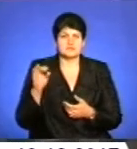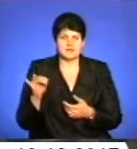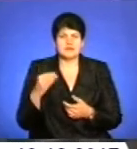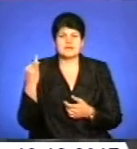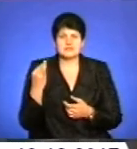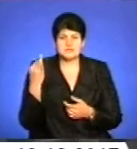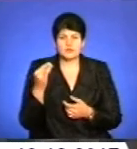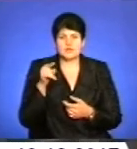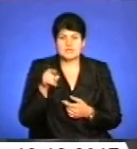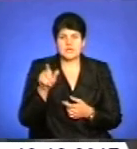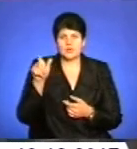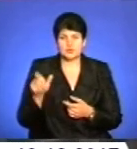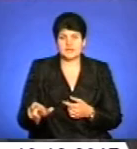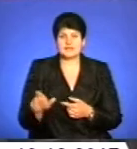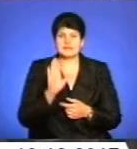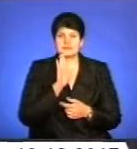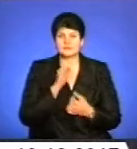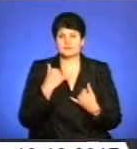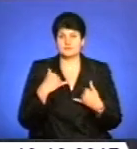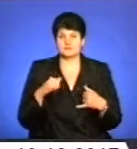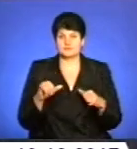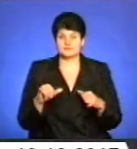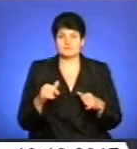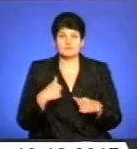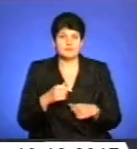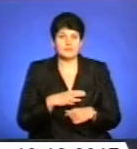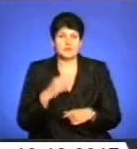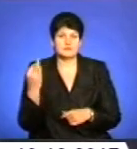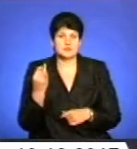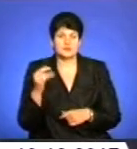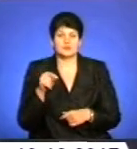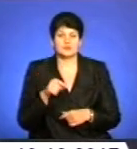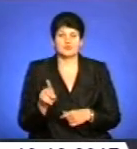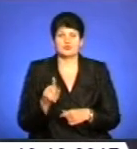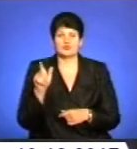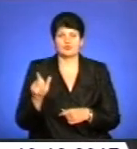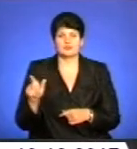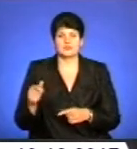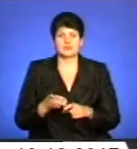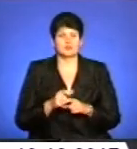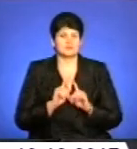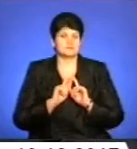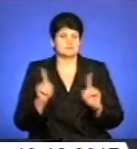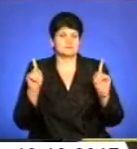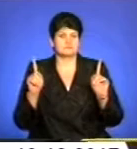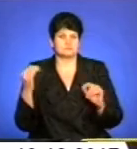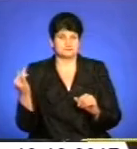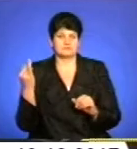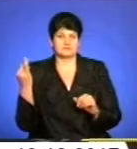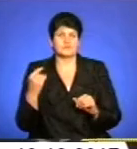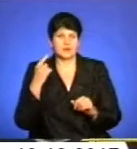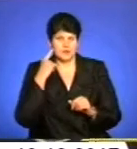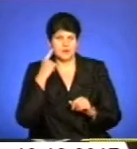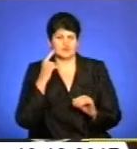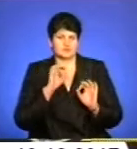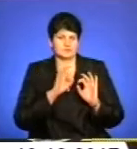людини дівчину вразила. Мені стало цікаво, тому що людина дуже неординарна. Я неодноразово чула відгуки